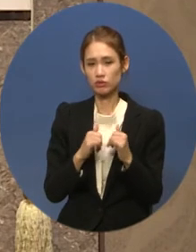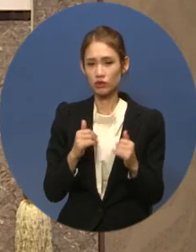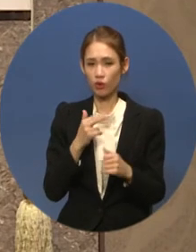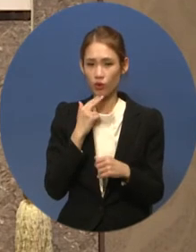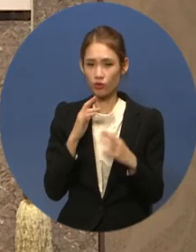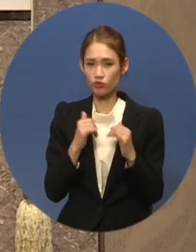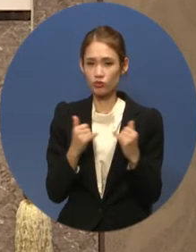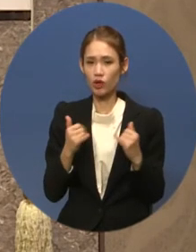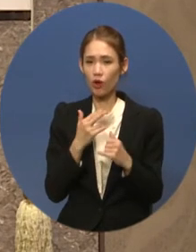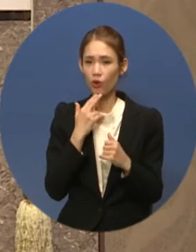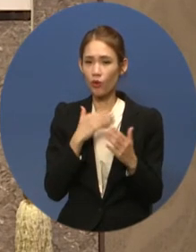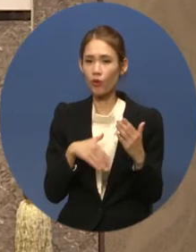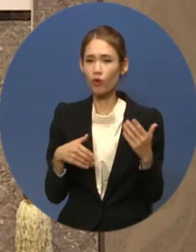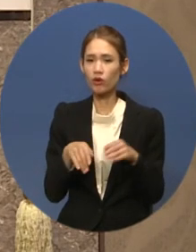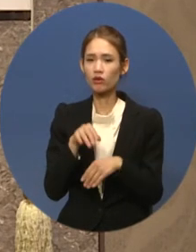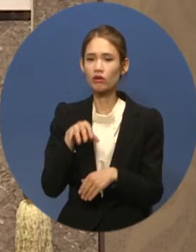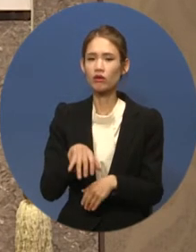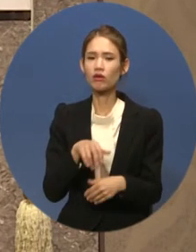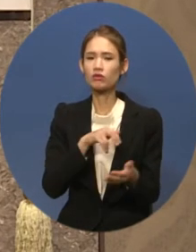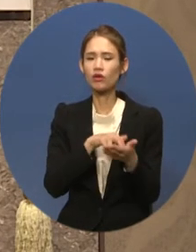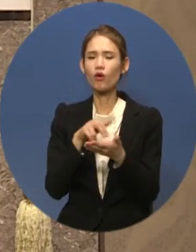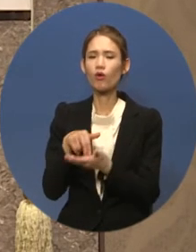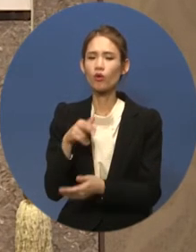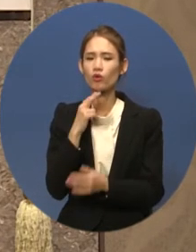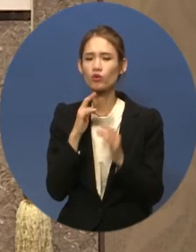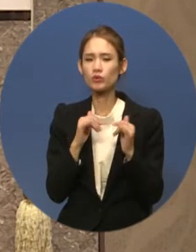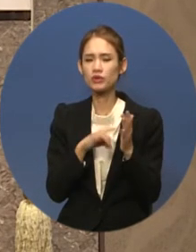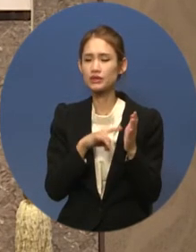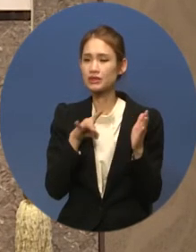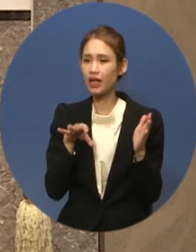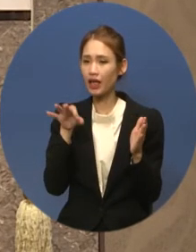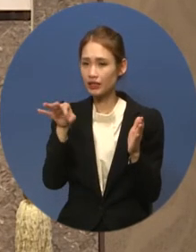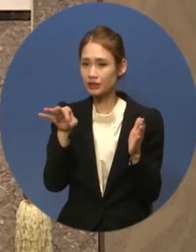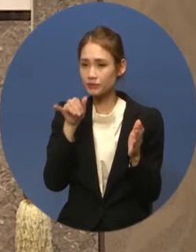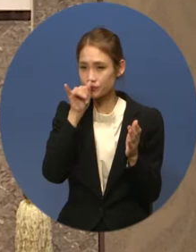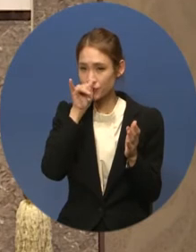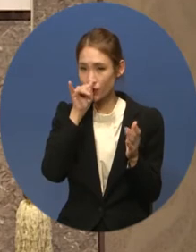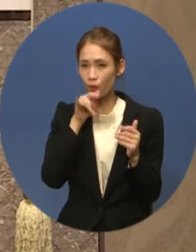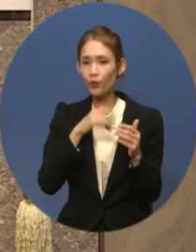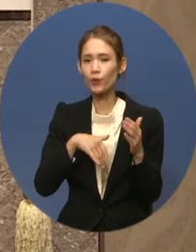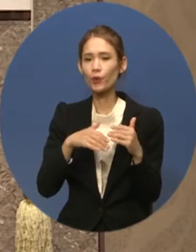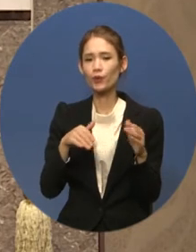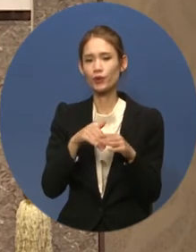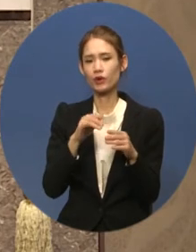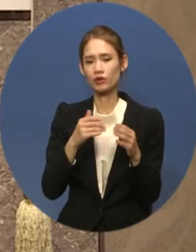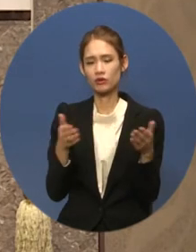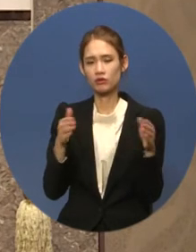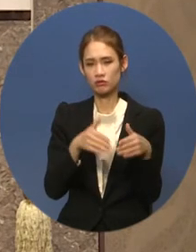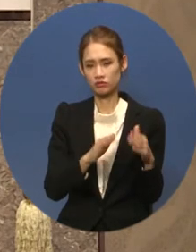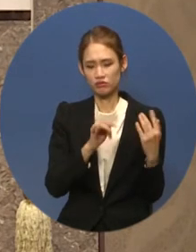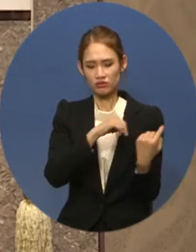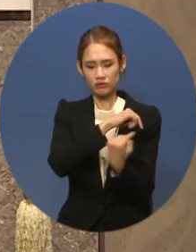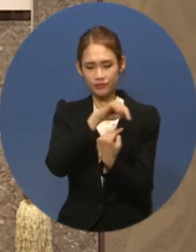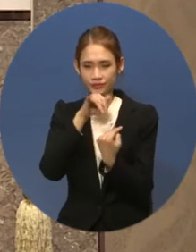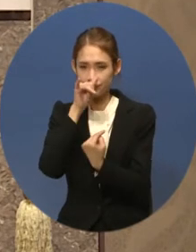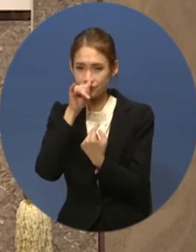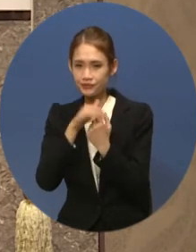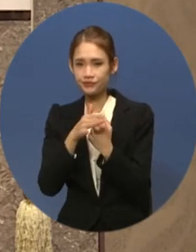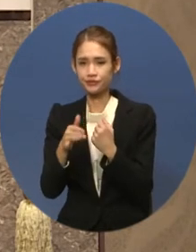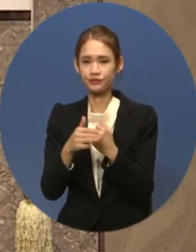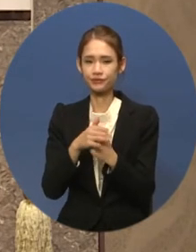없이 공공기관은 설 자리가 없습니다 국민의 세금 들이 있고 그 기반 위에서 공공기관들이 설립되고 영대 왔기 때문에